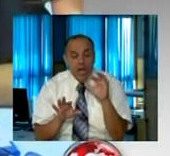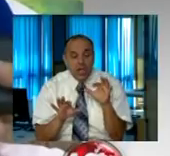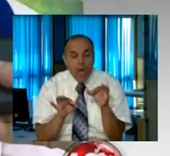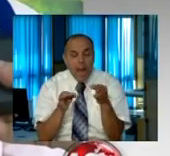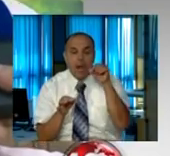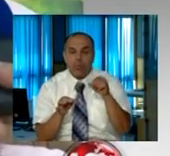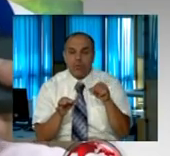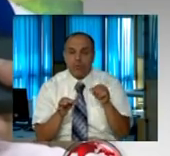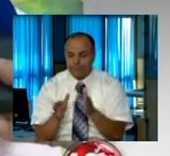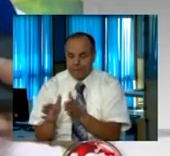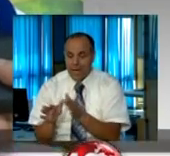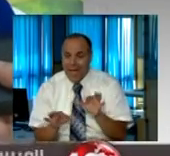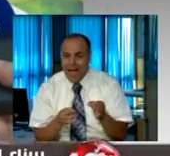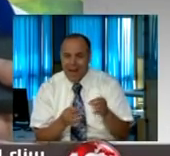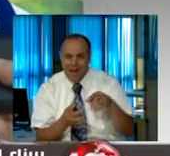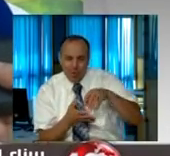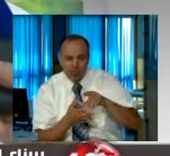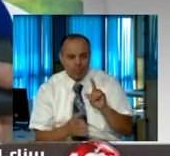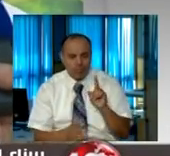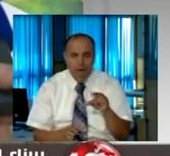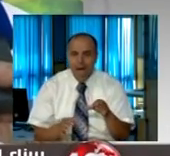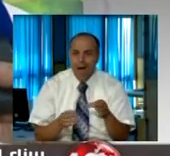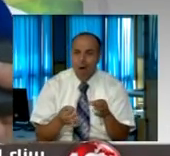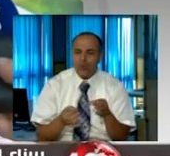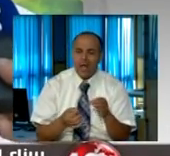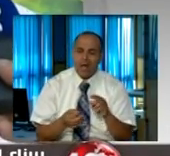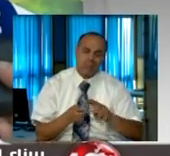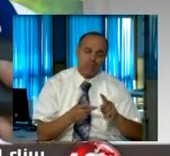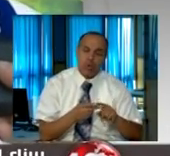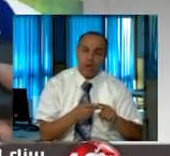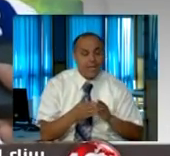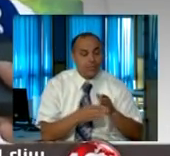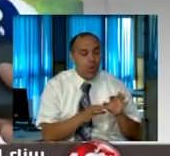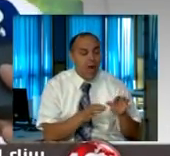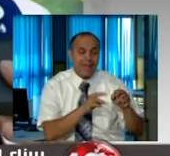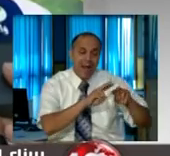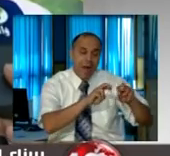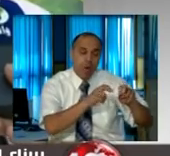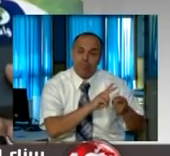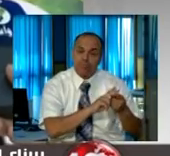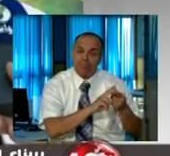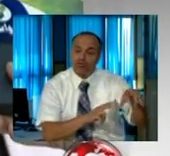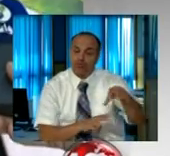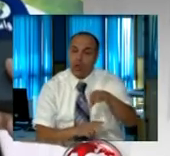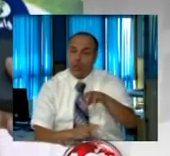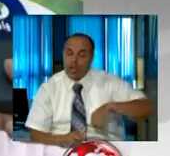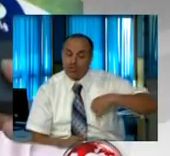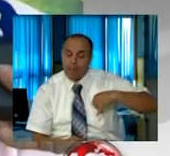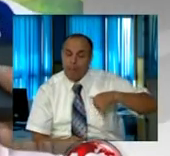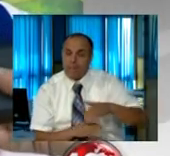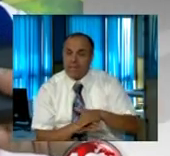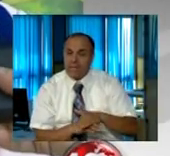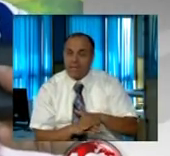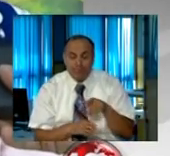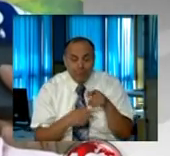الحلول. الحلول ماهيش حلول مركزية، الحلول لازمها حلول لا مركزية، يعني لازم نمشيو أكثر لحلول في الجهات وين يعيشوا الشباب هذوما. ما تنجمش